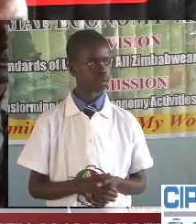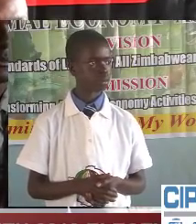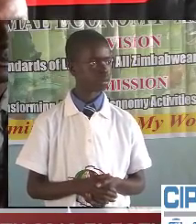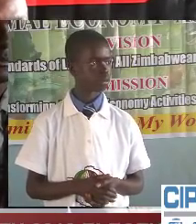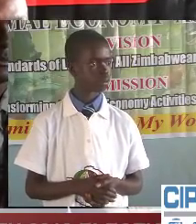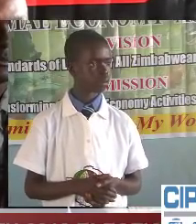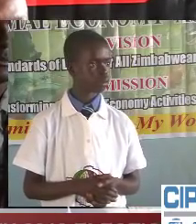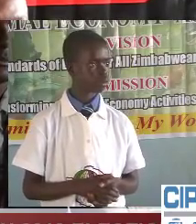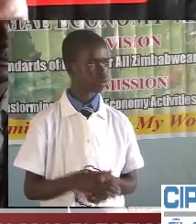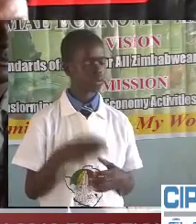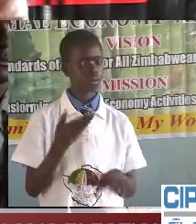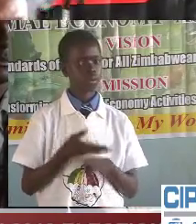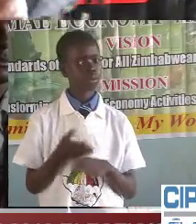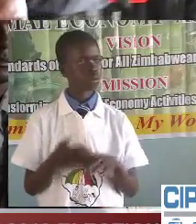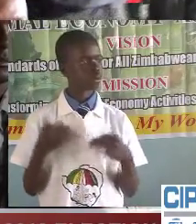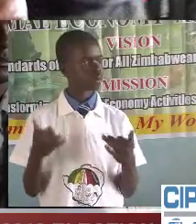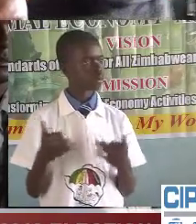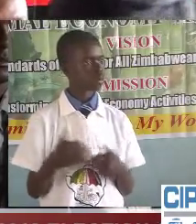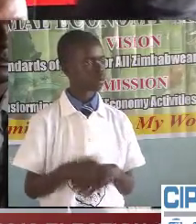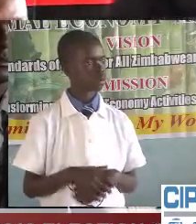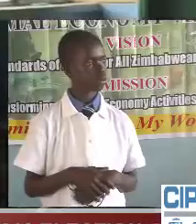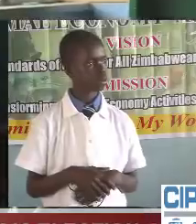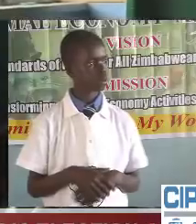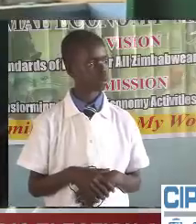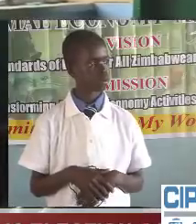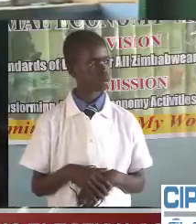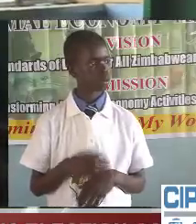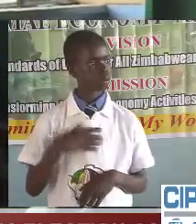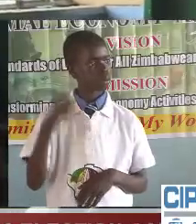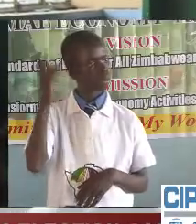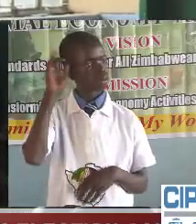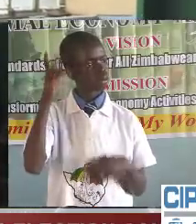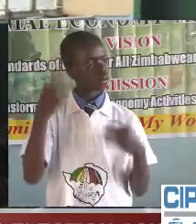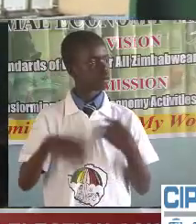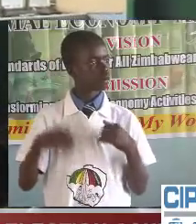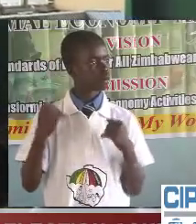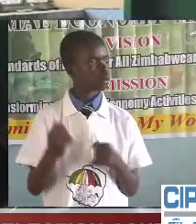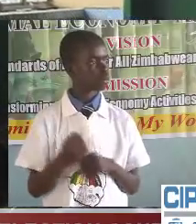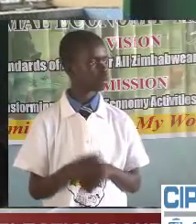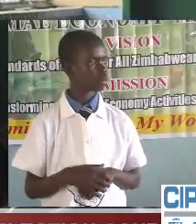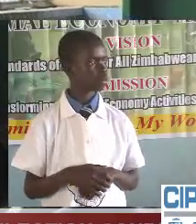Musoro mangwana nakanaka. Ndichisimbisa maigupi.